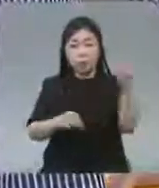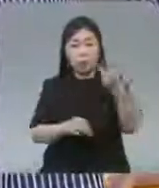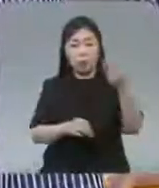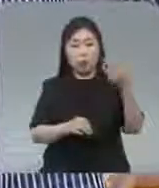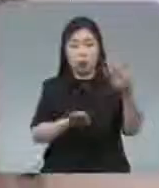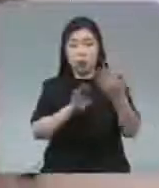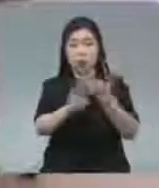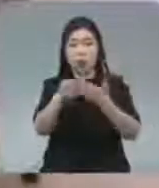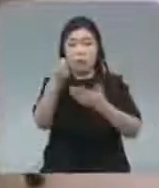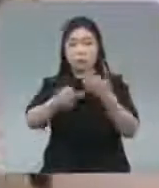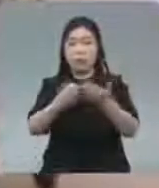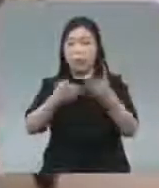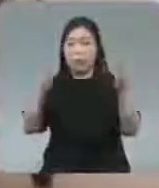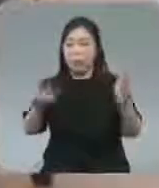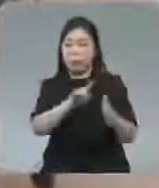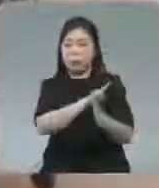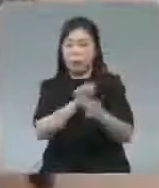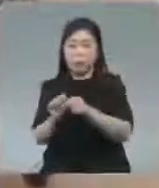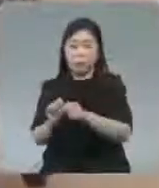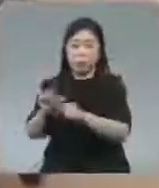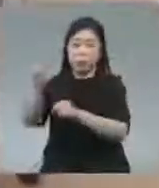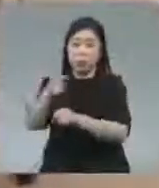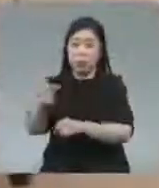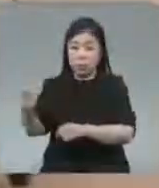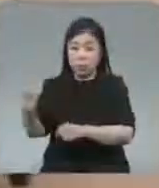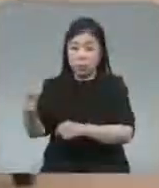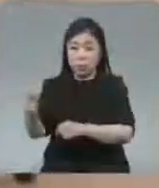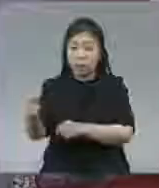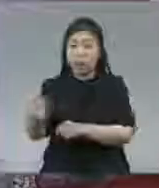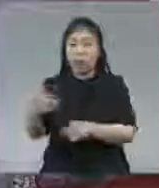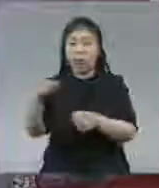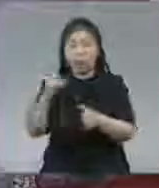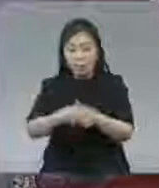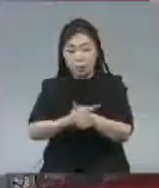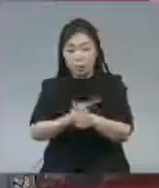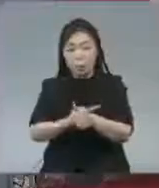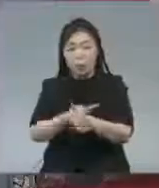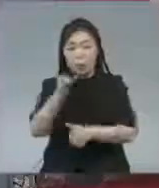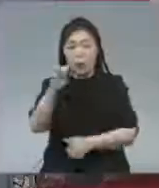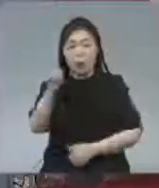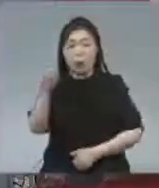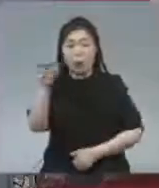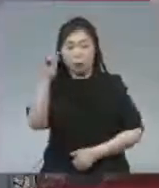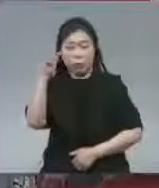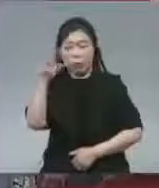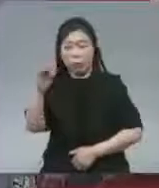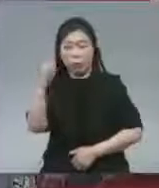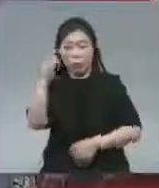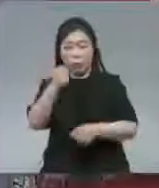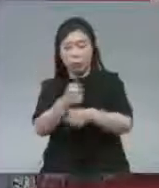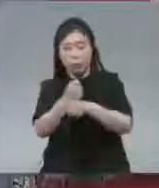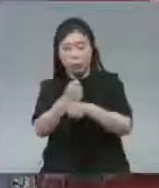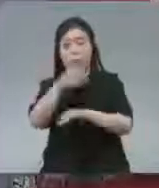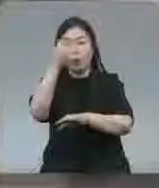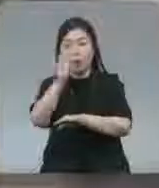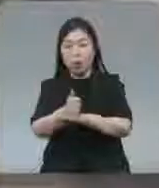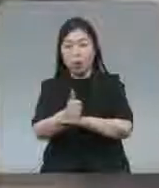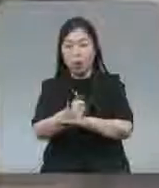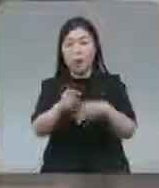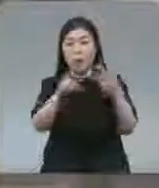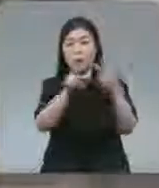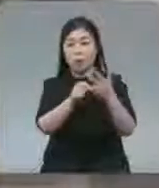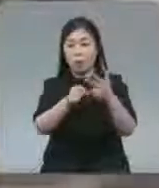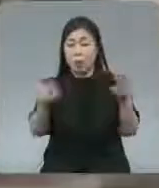增幅也创下12年来的最高值。国际货币基金组织这一展望包含了新冠疫情再次扩散